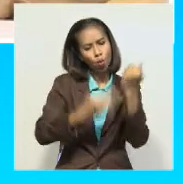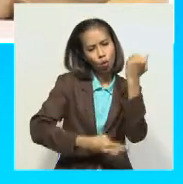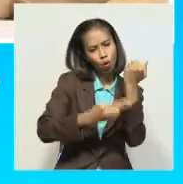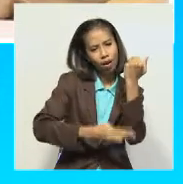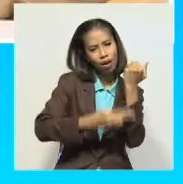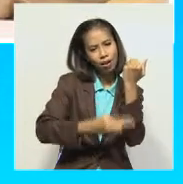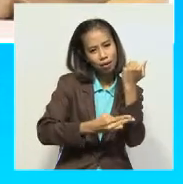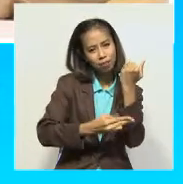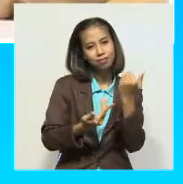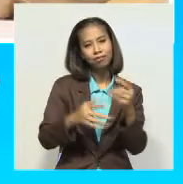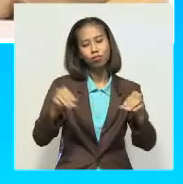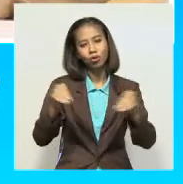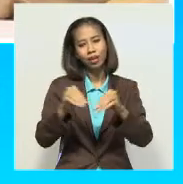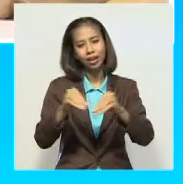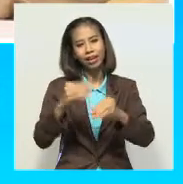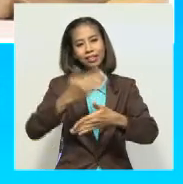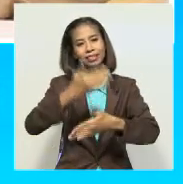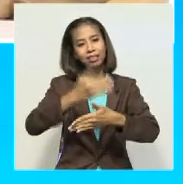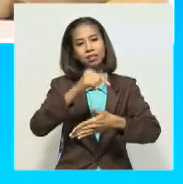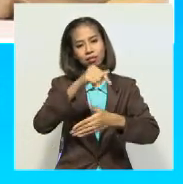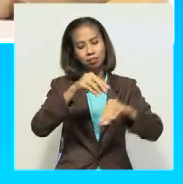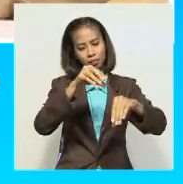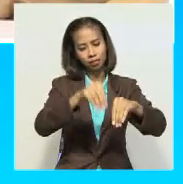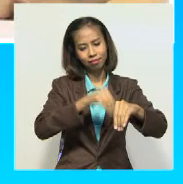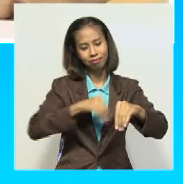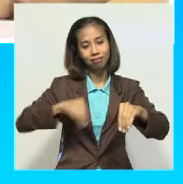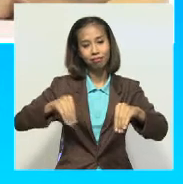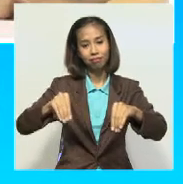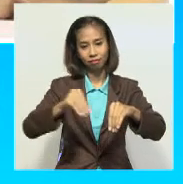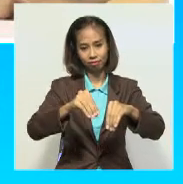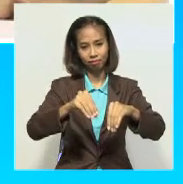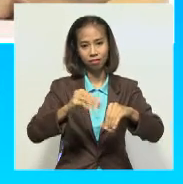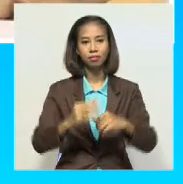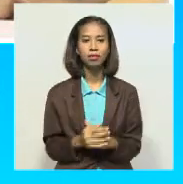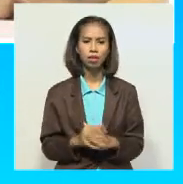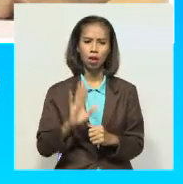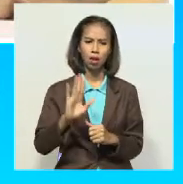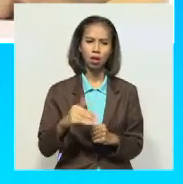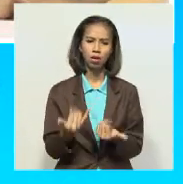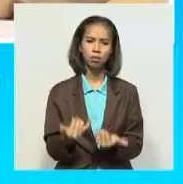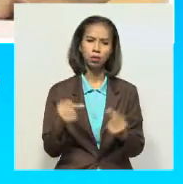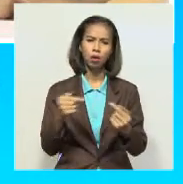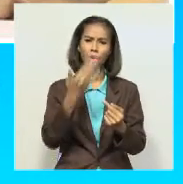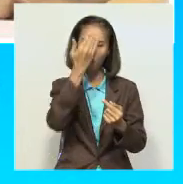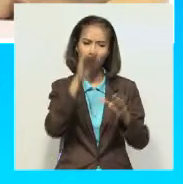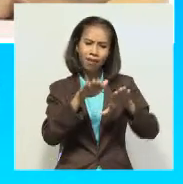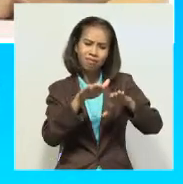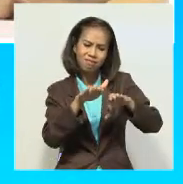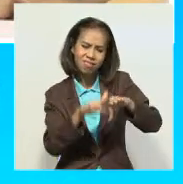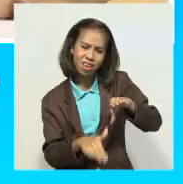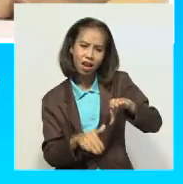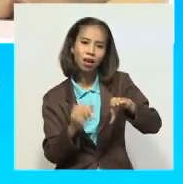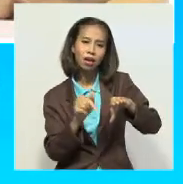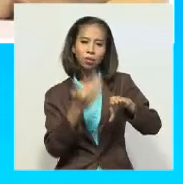างๆที่มีกิจการอยู่ในบริเวณของทางตัวเขื่อนนะพวกนี้ก็จะอยู่ที่ลุ่มต่ำมากเพราะก็จะทำอยู่ใน